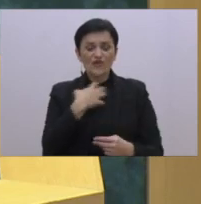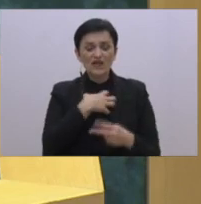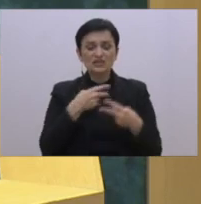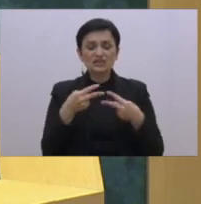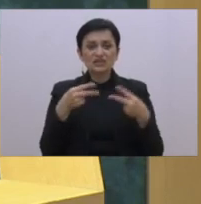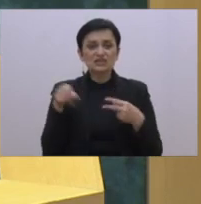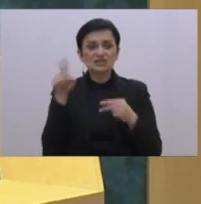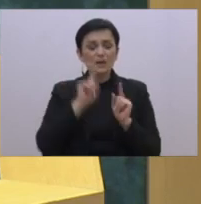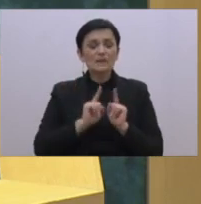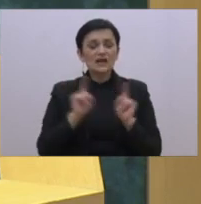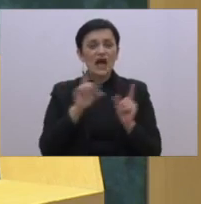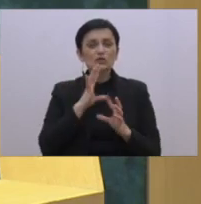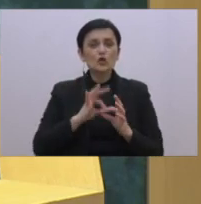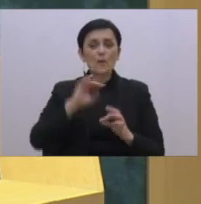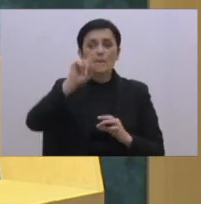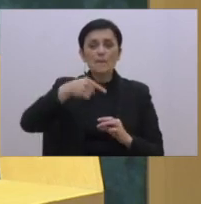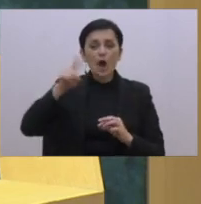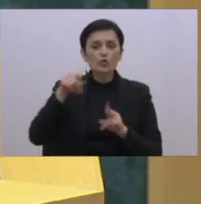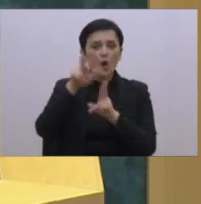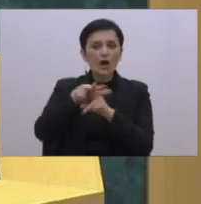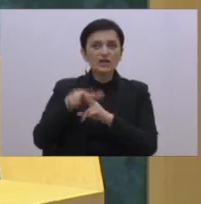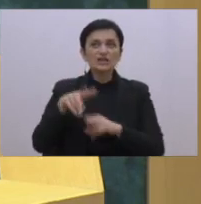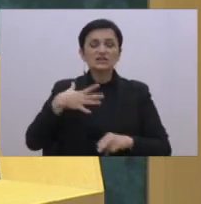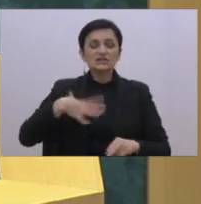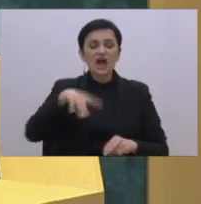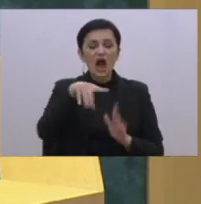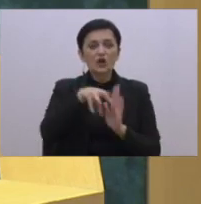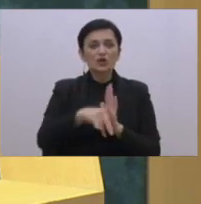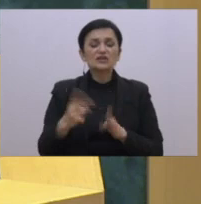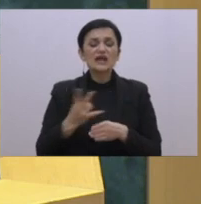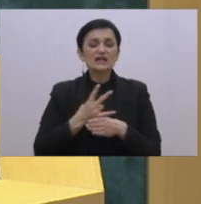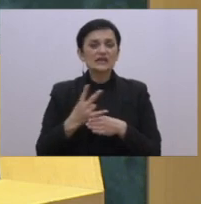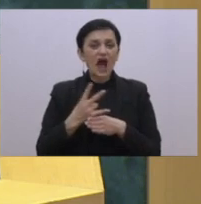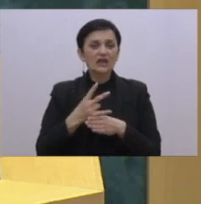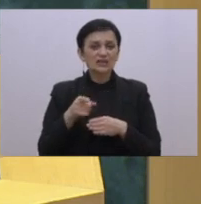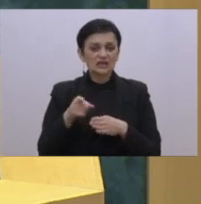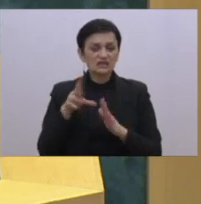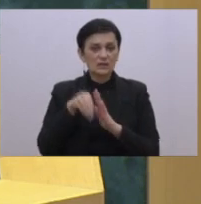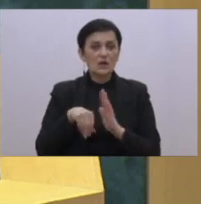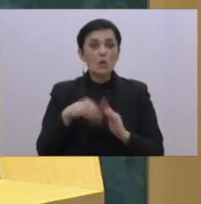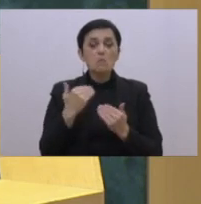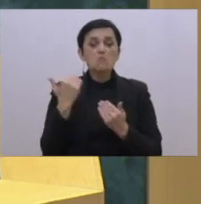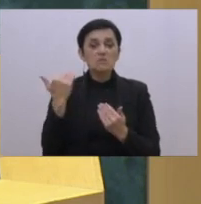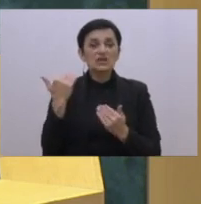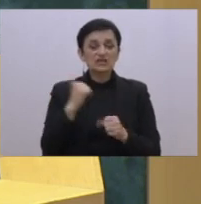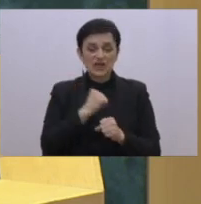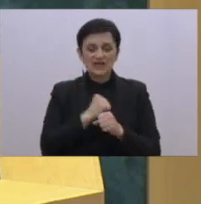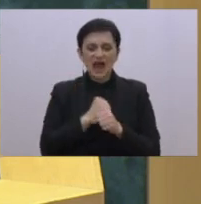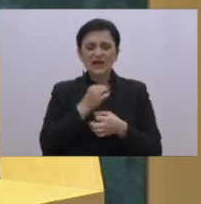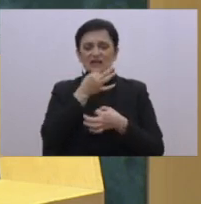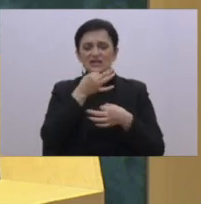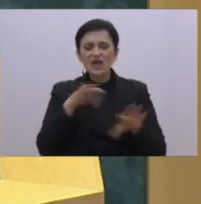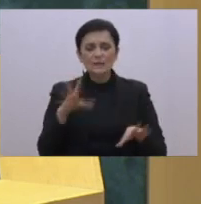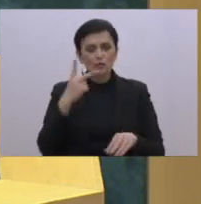პარტნიორებს განსაკუთრებული პასუხისგებლობა ეკისრებათ საქართველოში რადიკალიზმის ავაგნუაში. მათი მხრიდან გაკეთებული